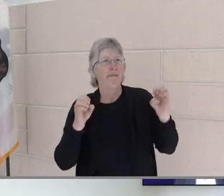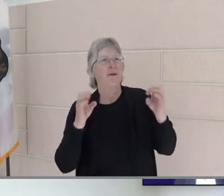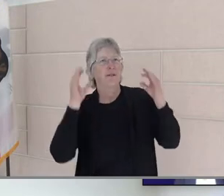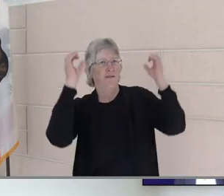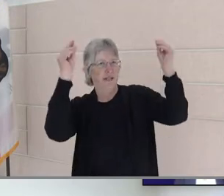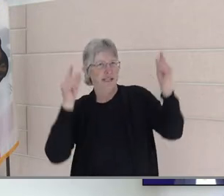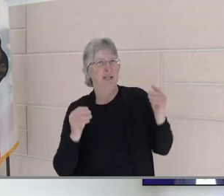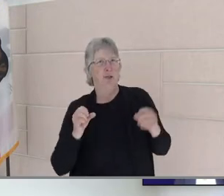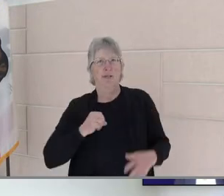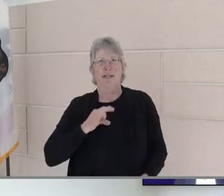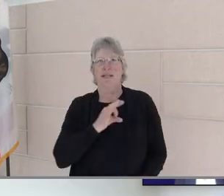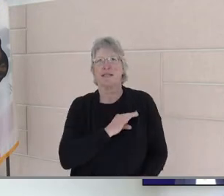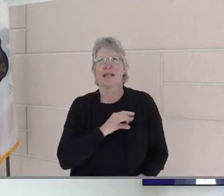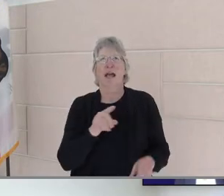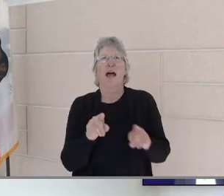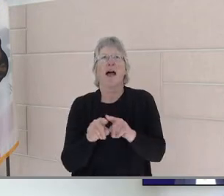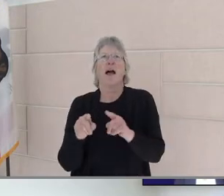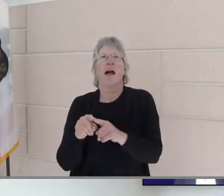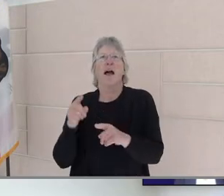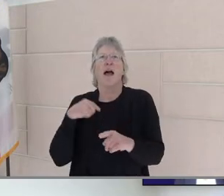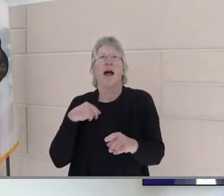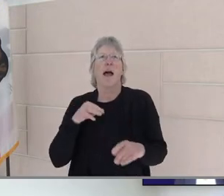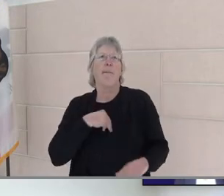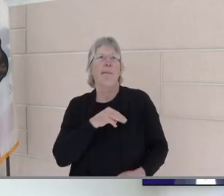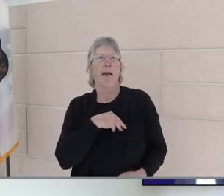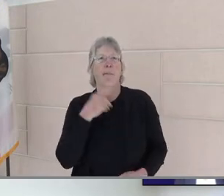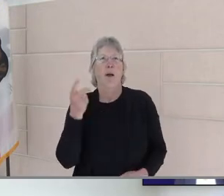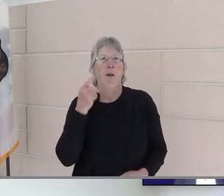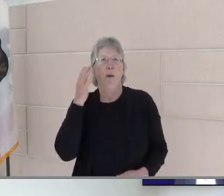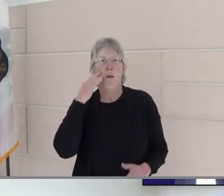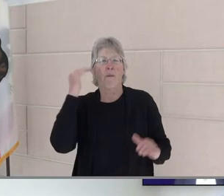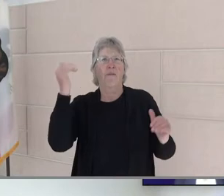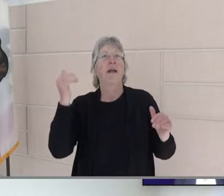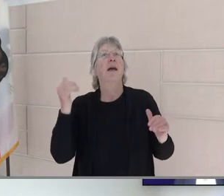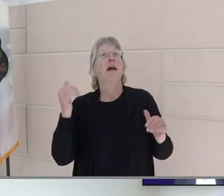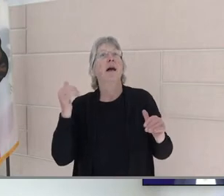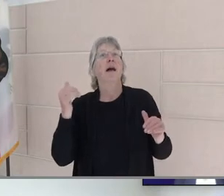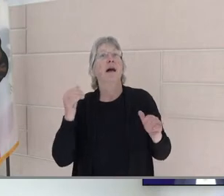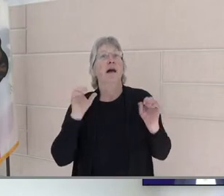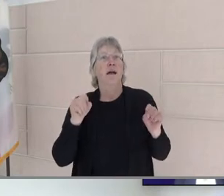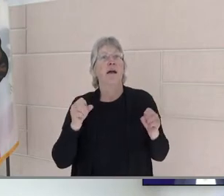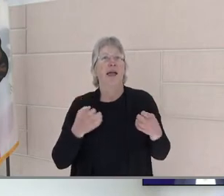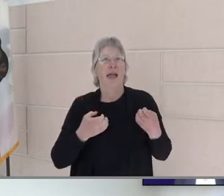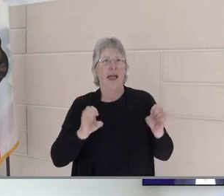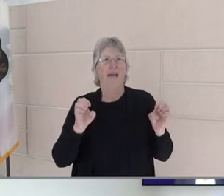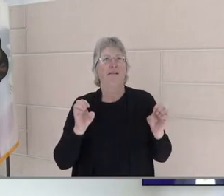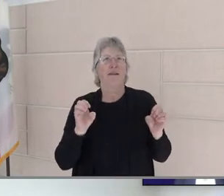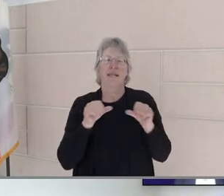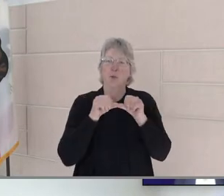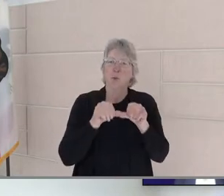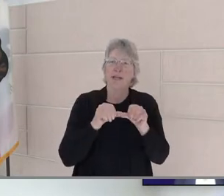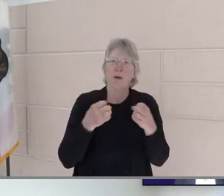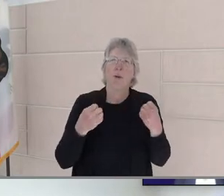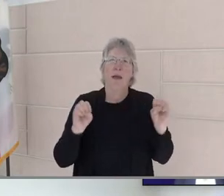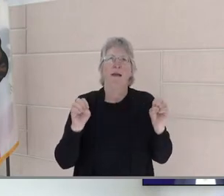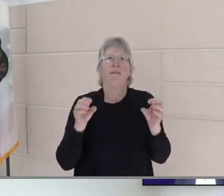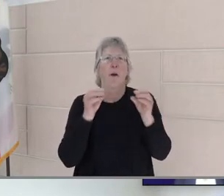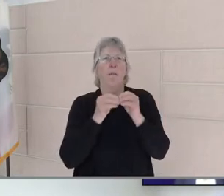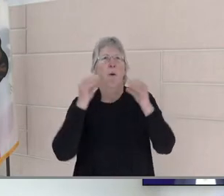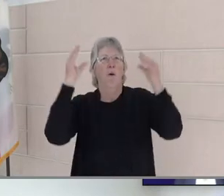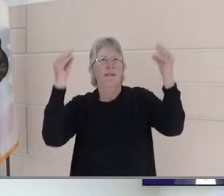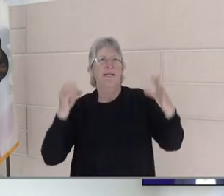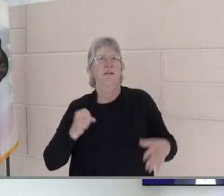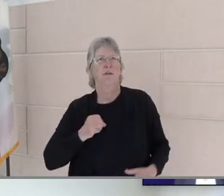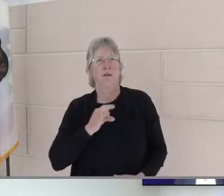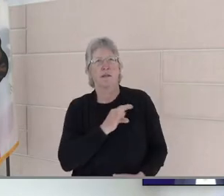សូមអរគុណចំពោះគ្រូបង្រៀនហើយនិងបុគ្គលិកផ្សេងៗដែលប្រឹងប្រែងរៀបចំកម្មវិធីតាក់ទាញឲ្យសិស្សចូលរួមចំណែកជាមួយសង្ឃឹម